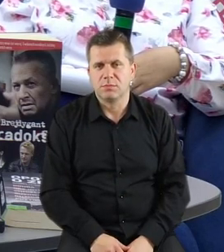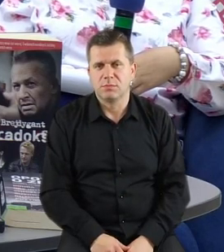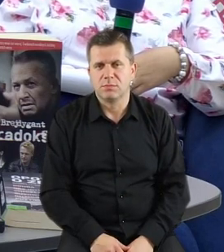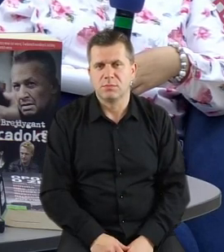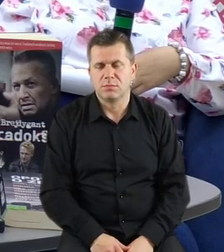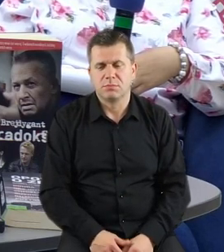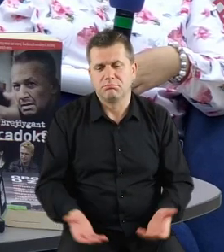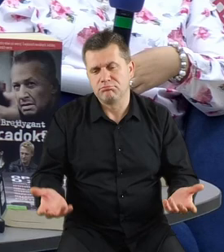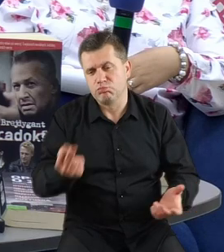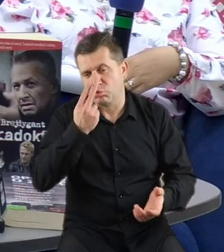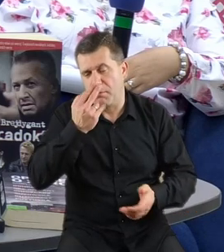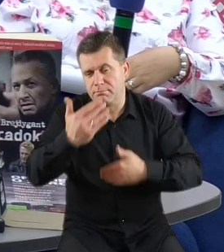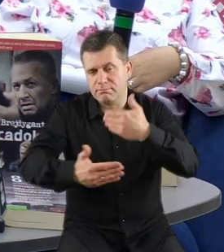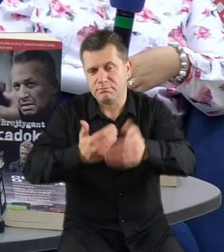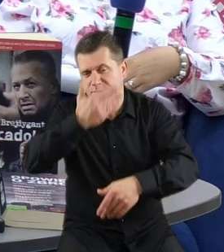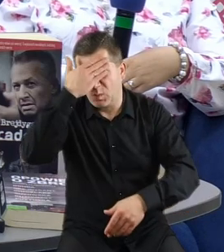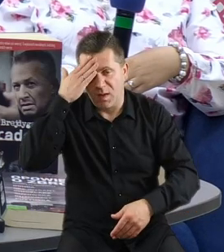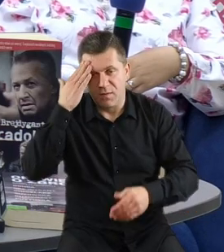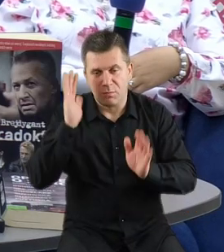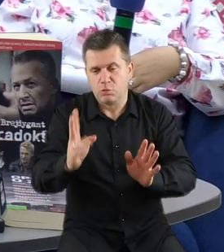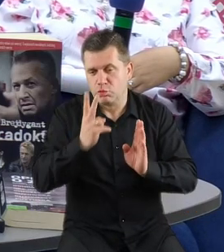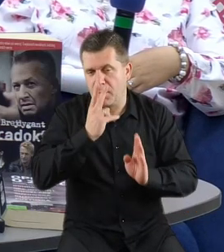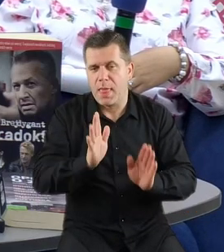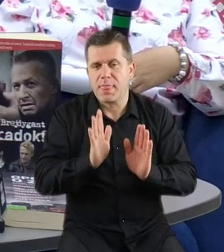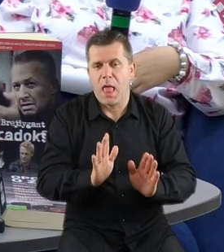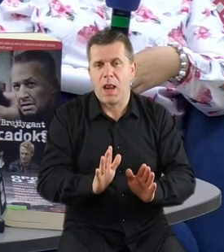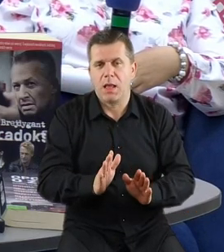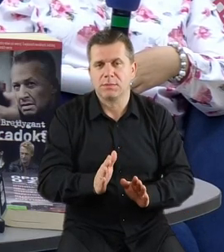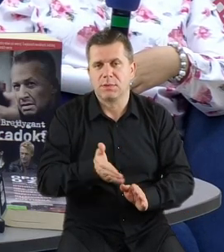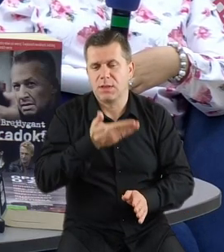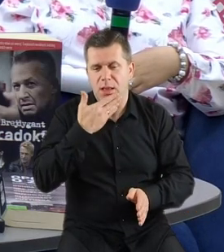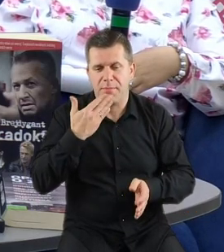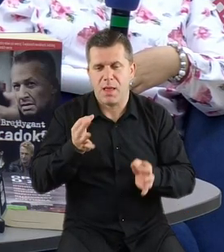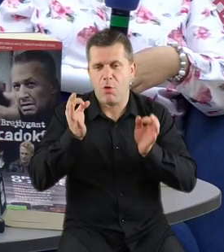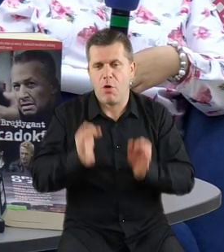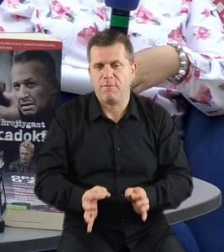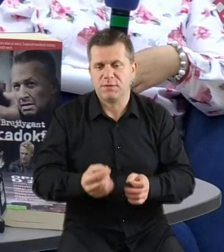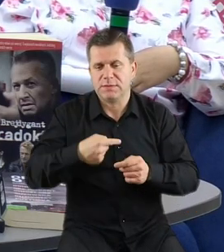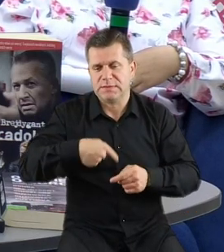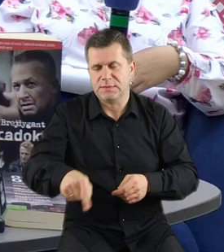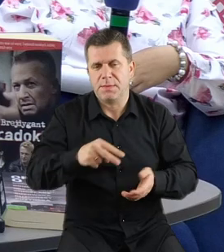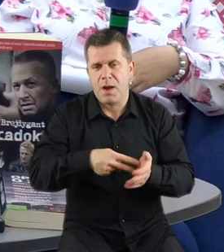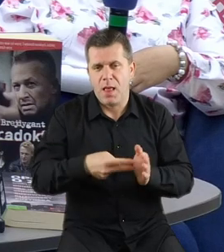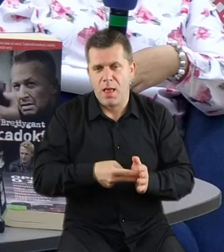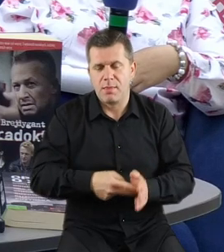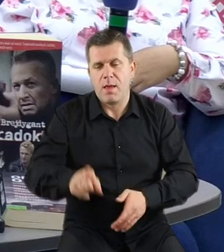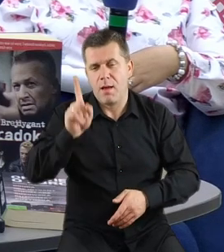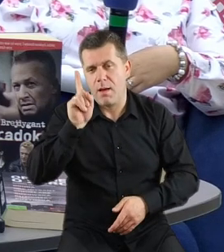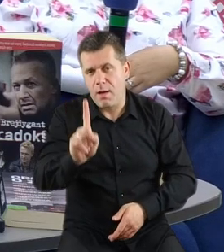nigdy nie mów nigdy, w sensie nie wiem po prostu. Na razie nie ma tego jakby w takim najbliższym planie wydawniczym,